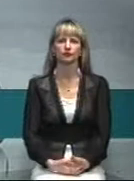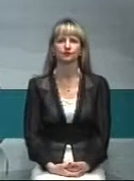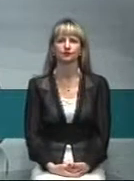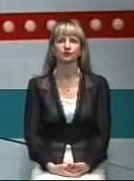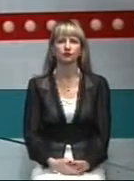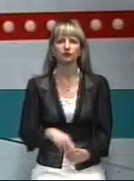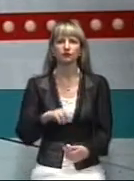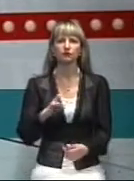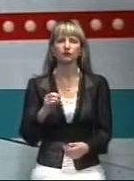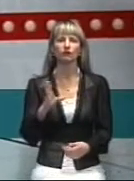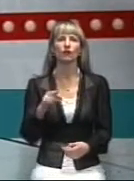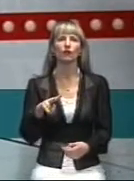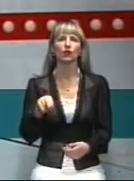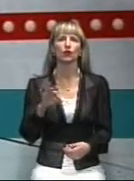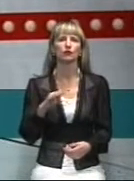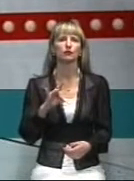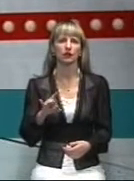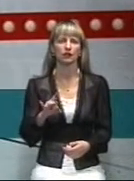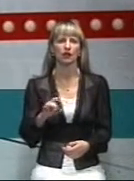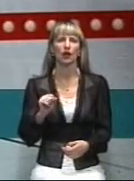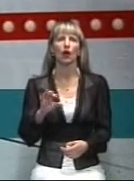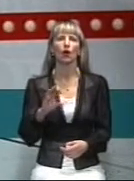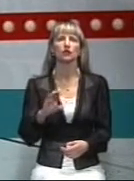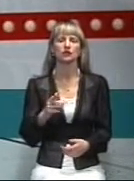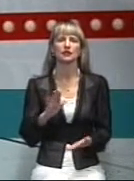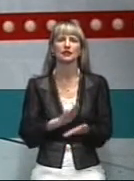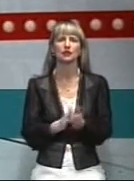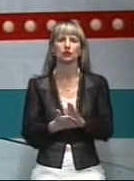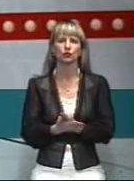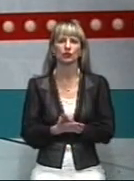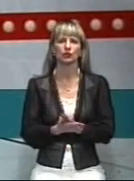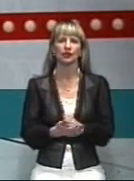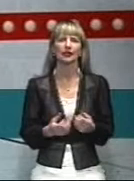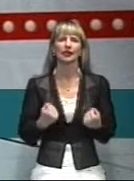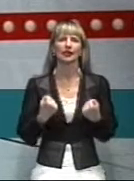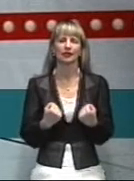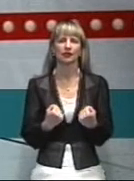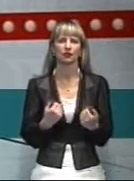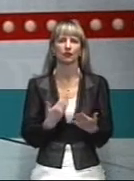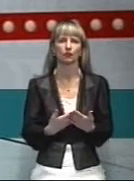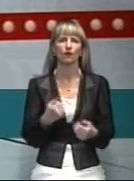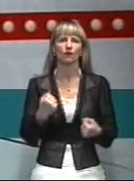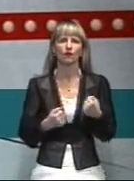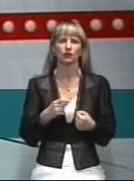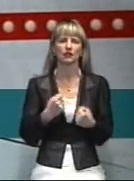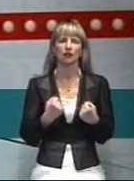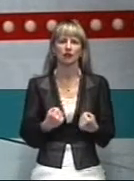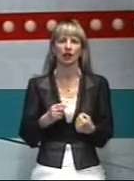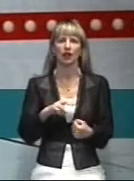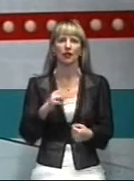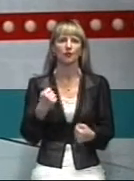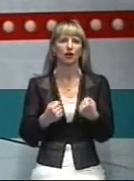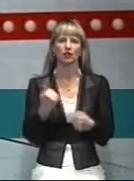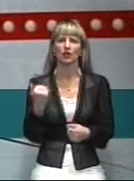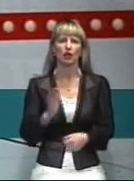Добре, пане Володимир, а ось, дивіться, ситуація. Їде, наприклад, водій за кермом, але машина